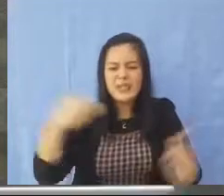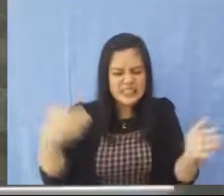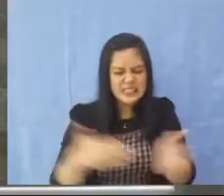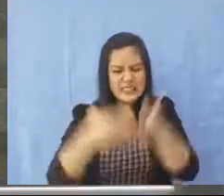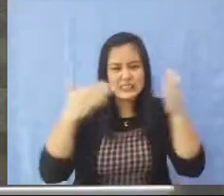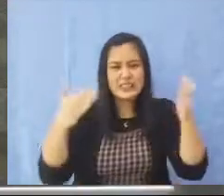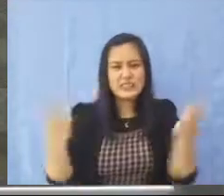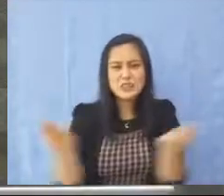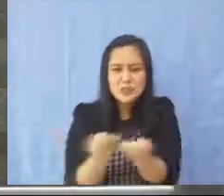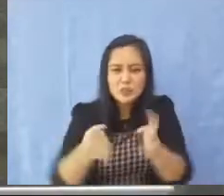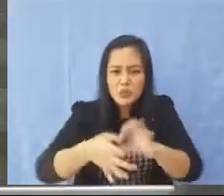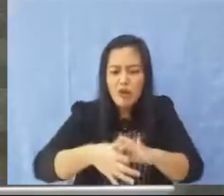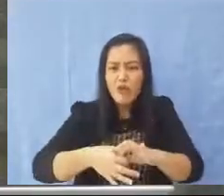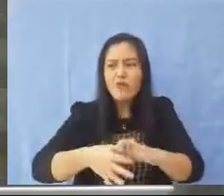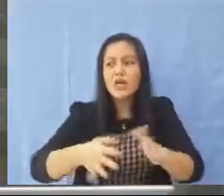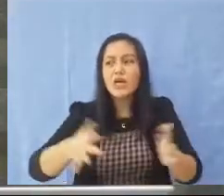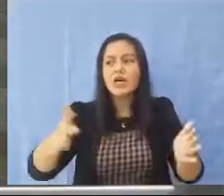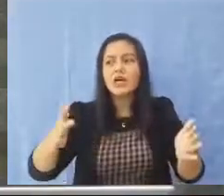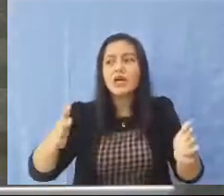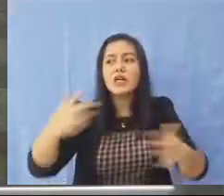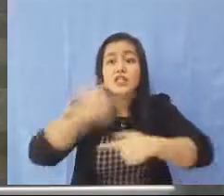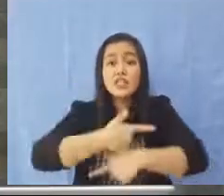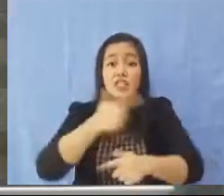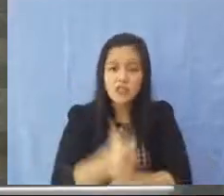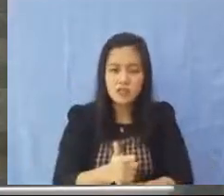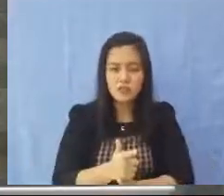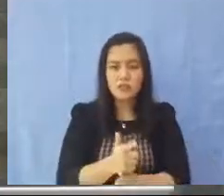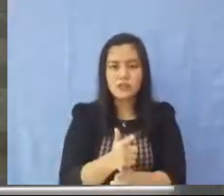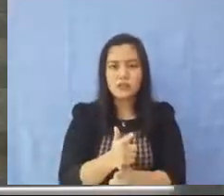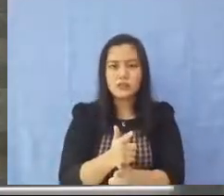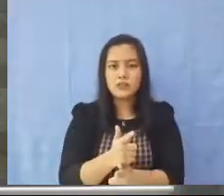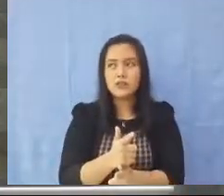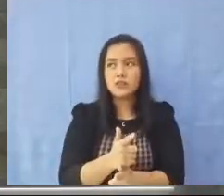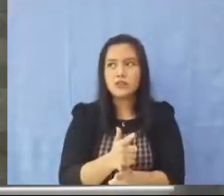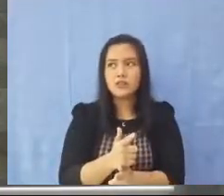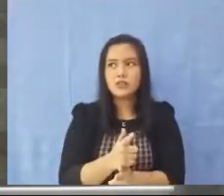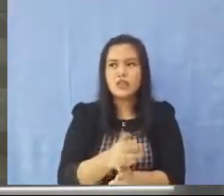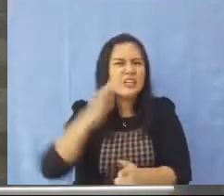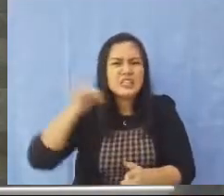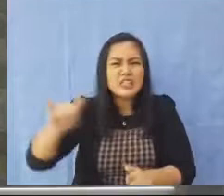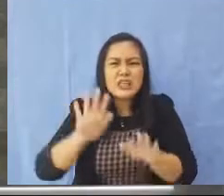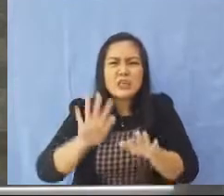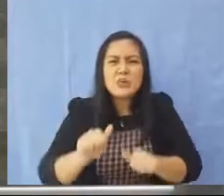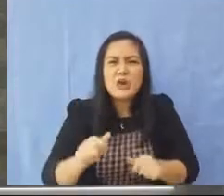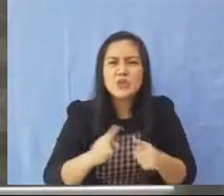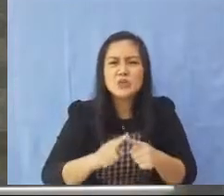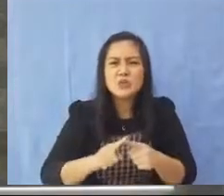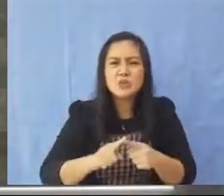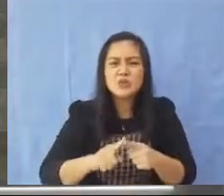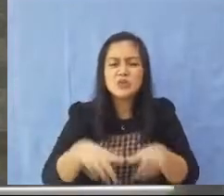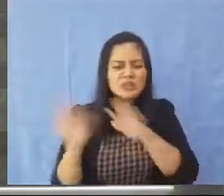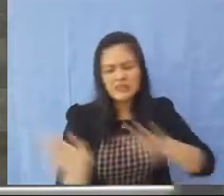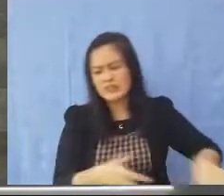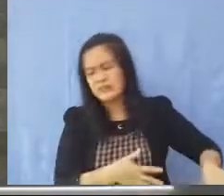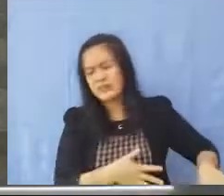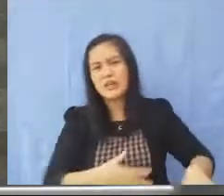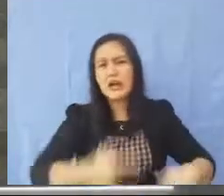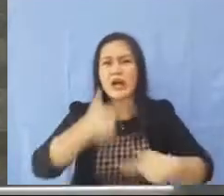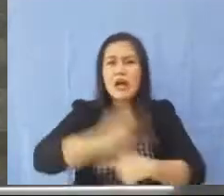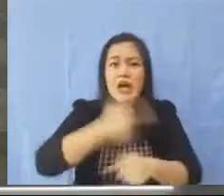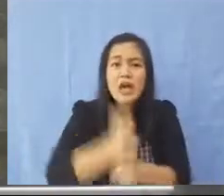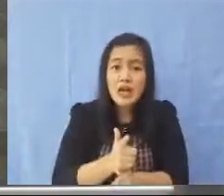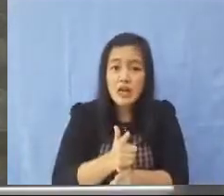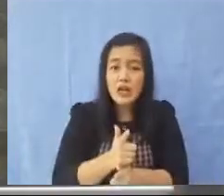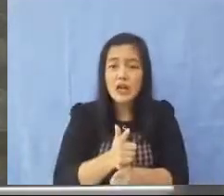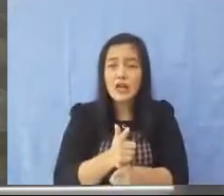book of Genesis. Yung Genesis account, they want to take away the Genesis account sa equation